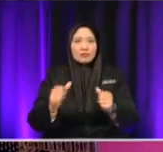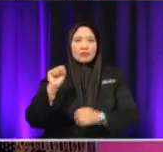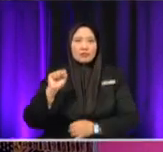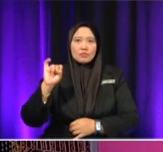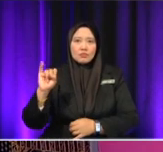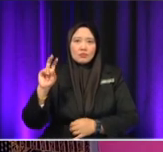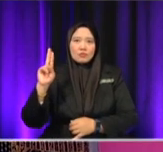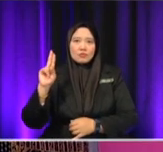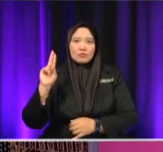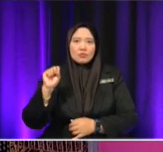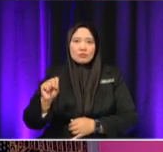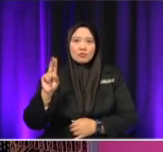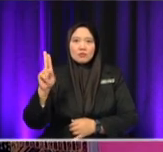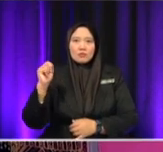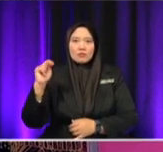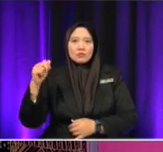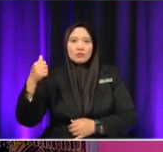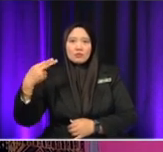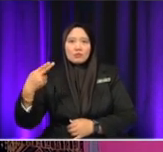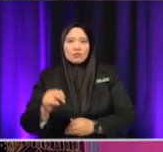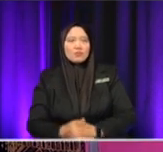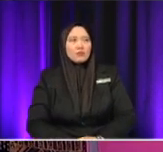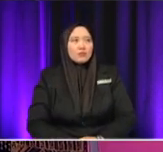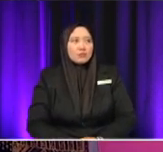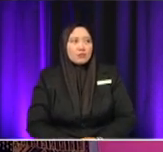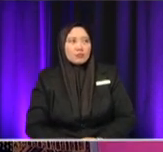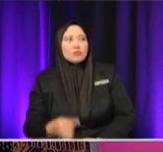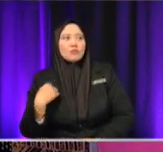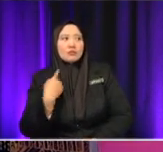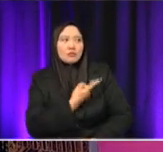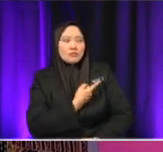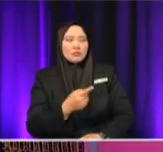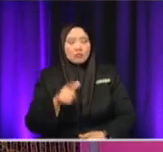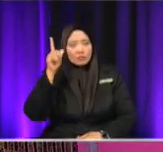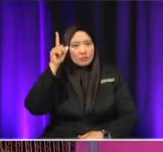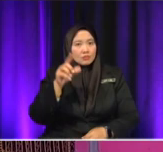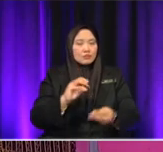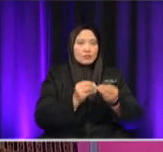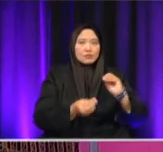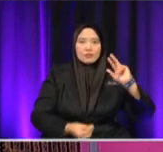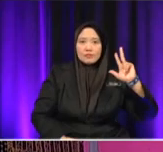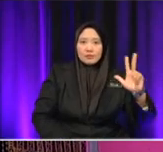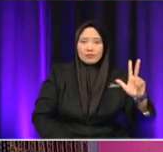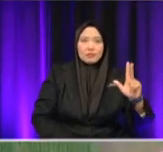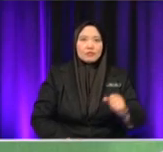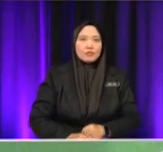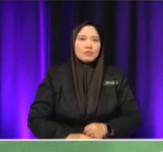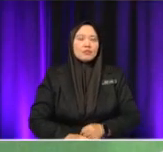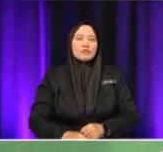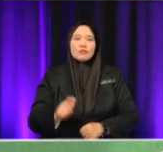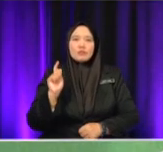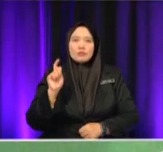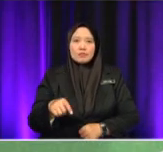yang ketiga terdapat lihat di sini ya Ee bagaimana kita tidak memantapkan akidah keluarga itu kita perlulah memupuk